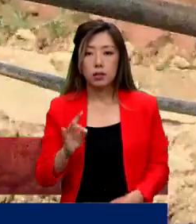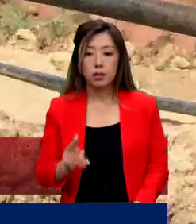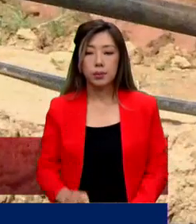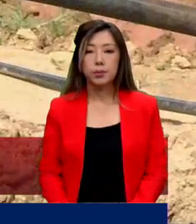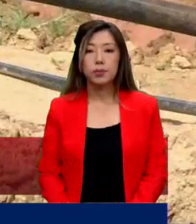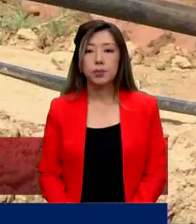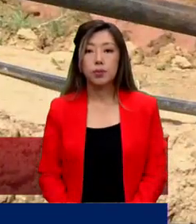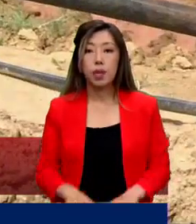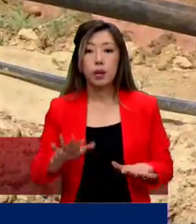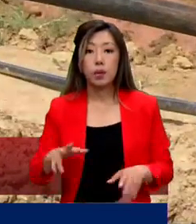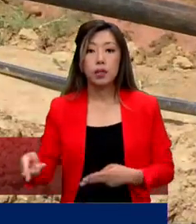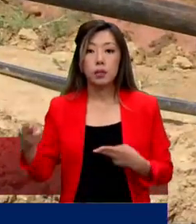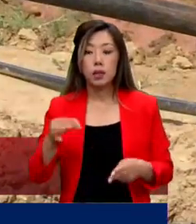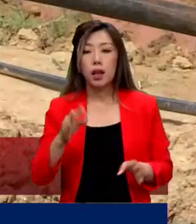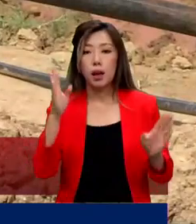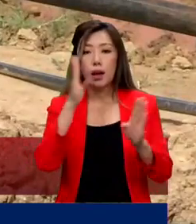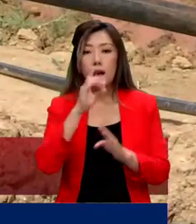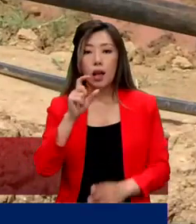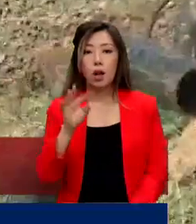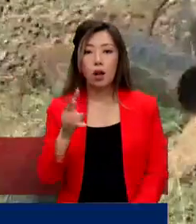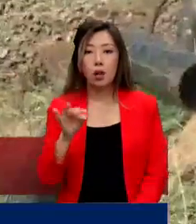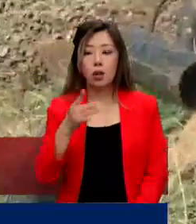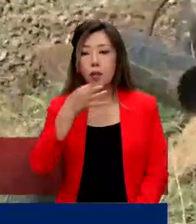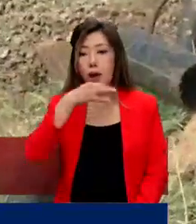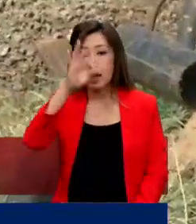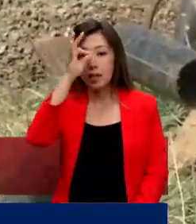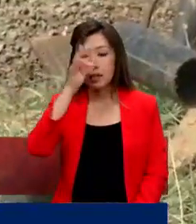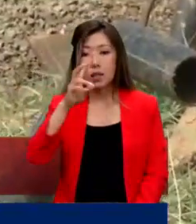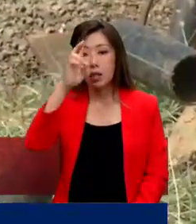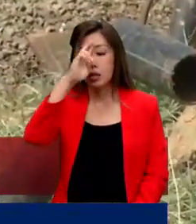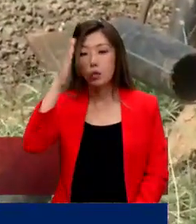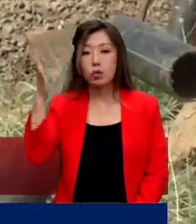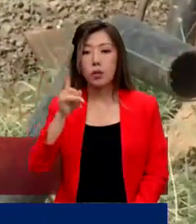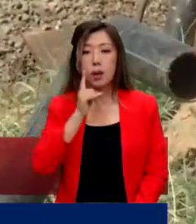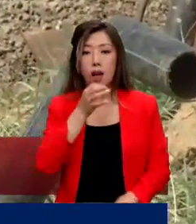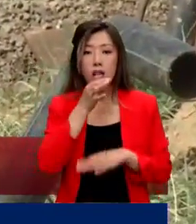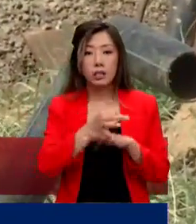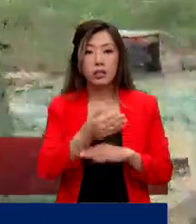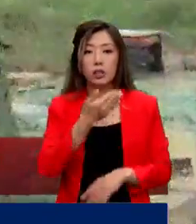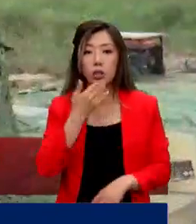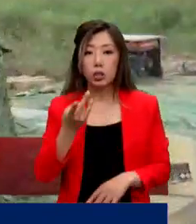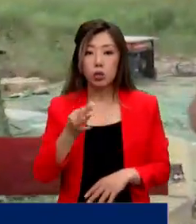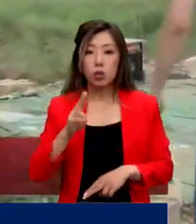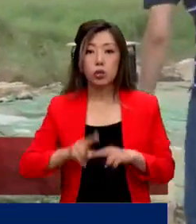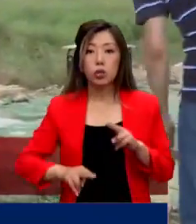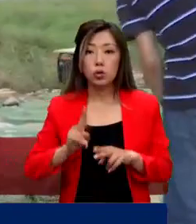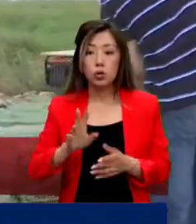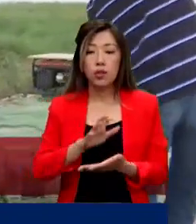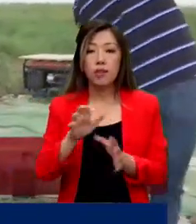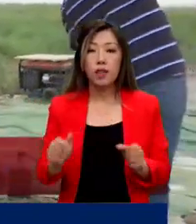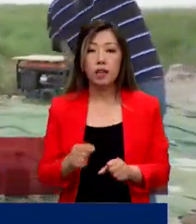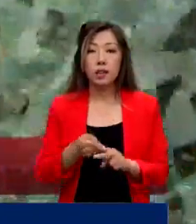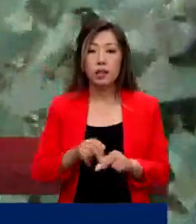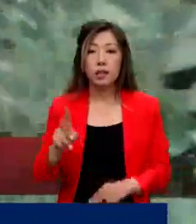На место приехала и экологическая полиция. Правда, в госоргане от комментариев воздержались. Но застройщика, владельца